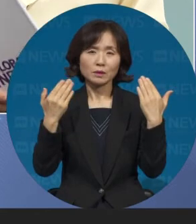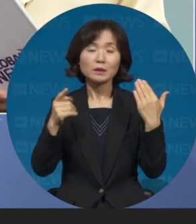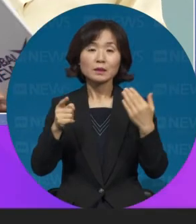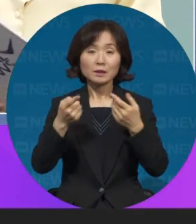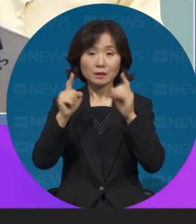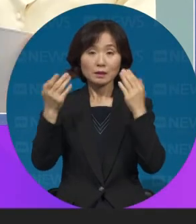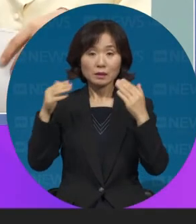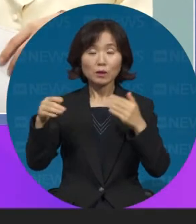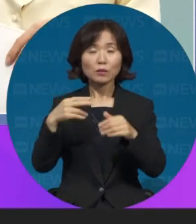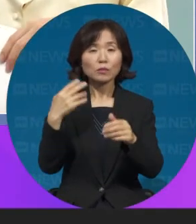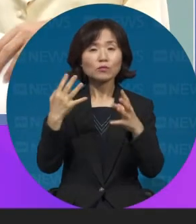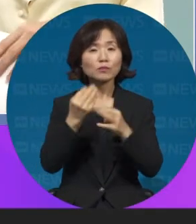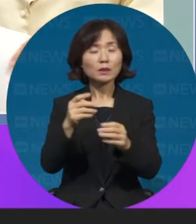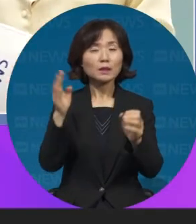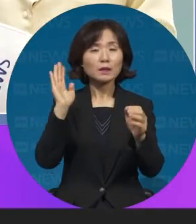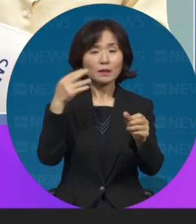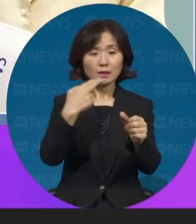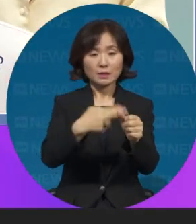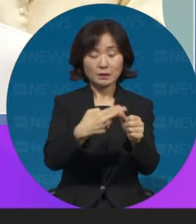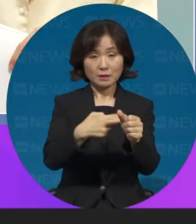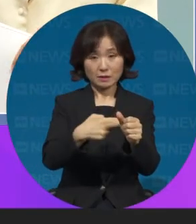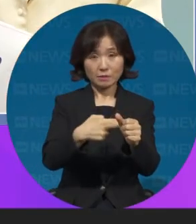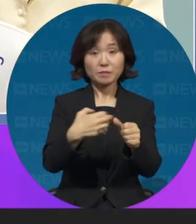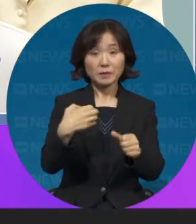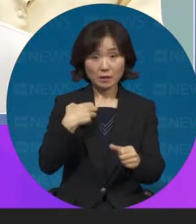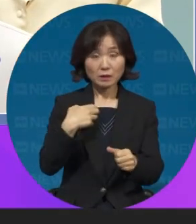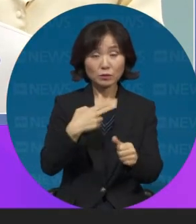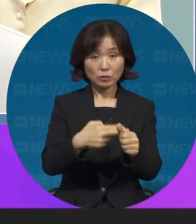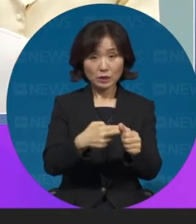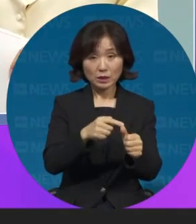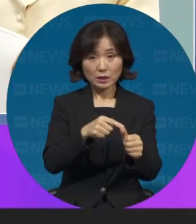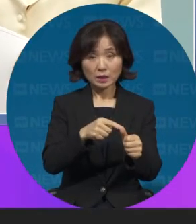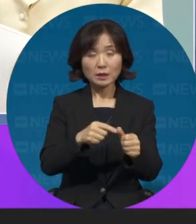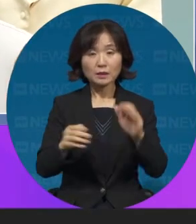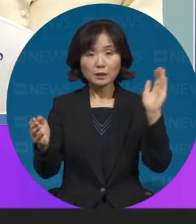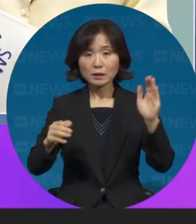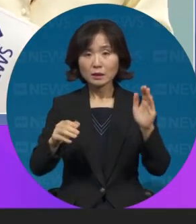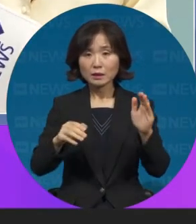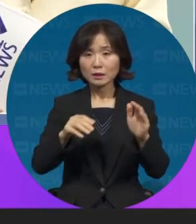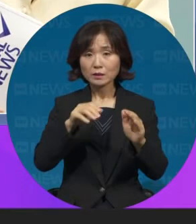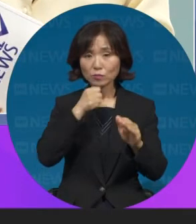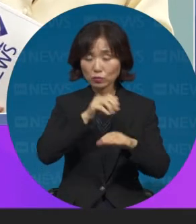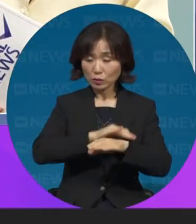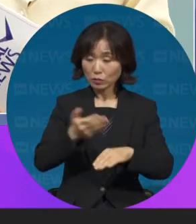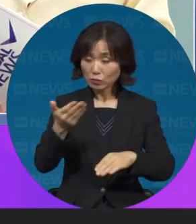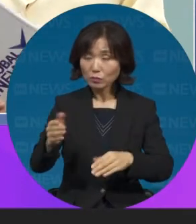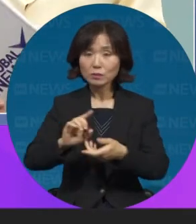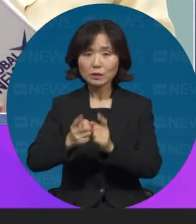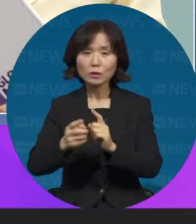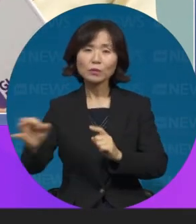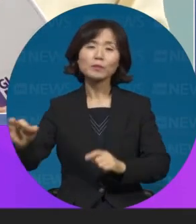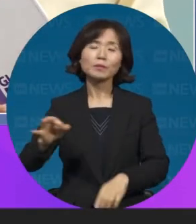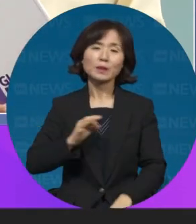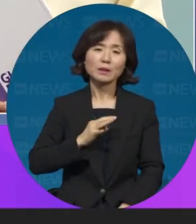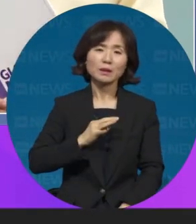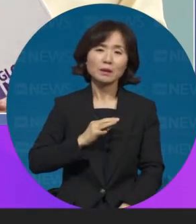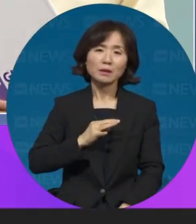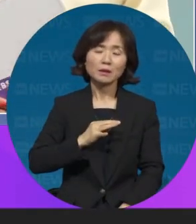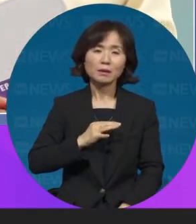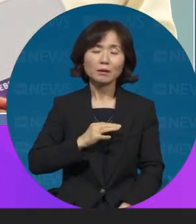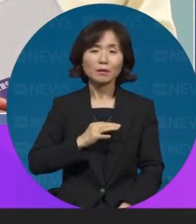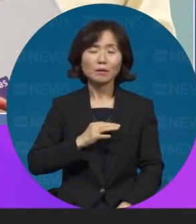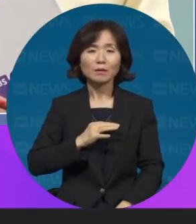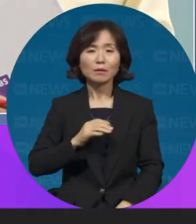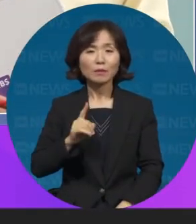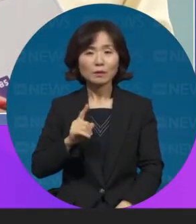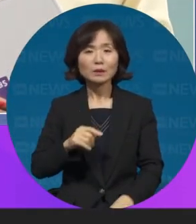대학에서 이 수학 강의를 맡고 있는 교수가 학생들에게 좋은 학점을 주는 조건으로 돈을 받아 챙긴 겁니다. 더 황당한